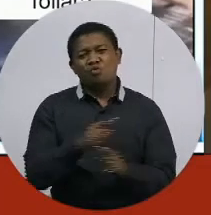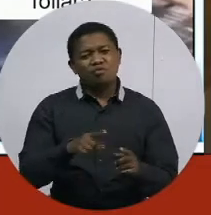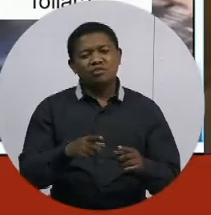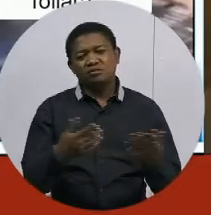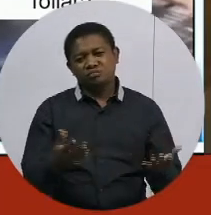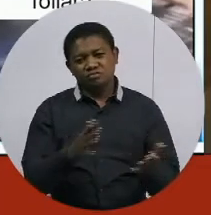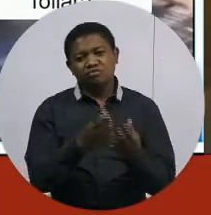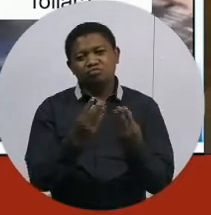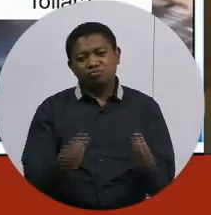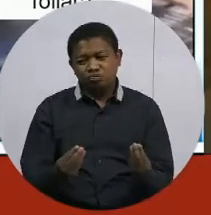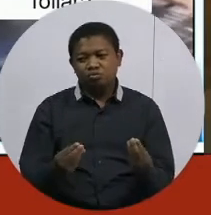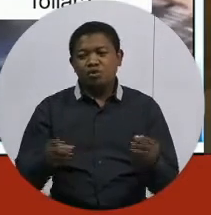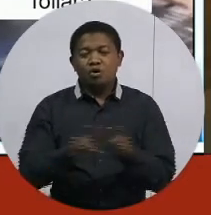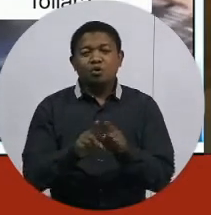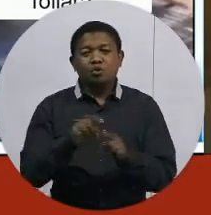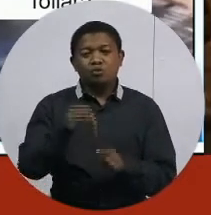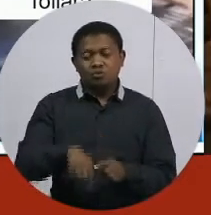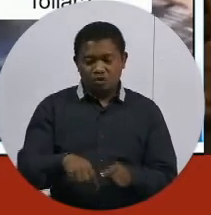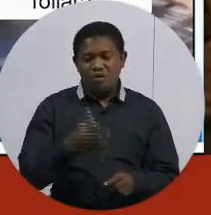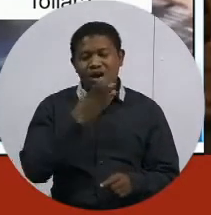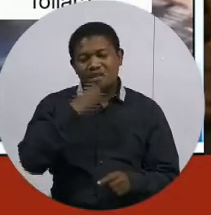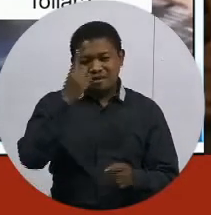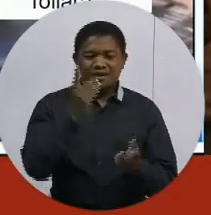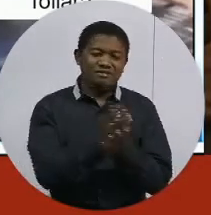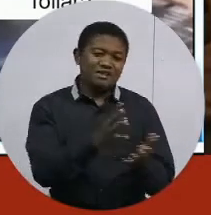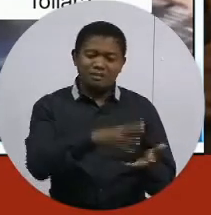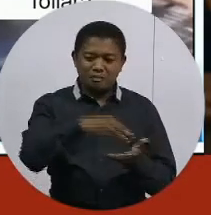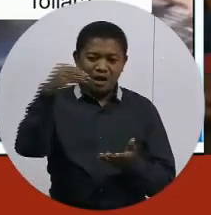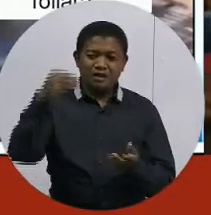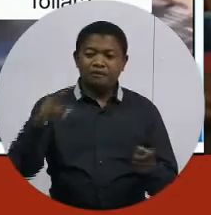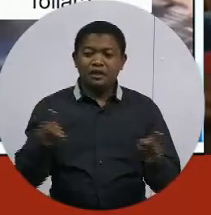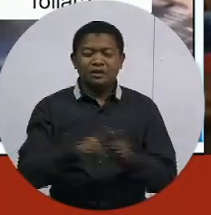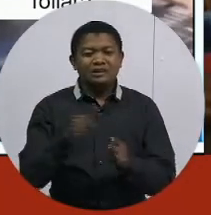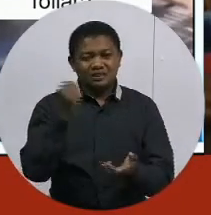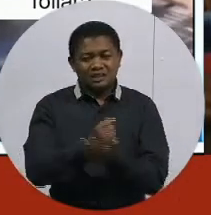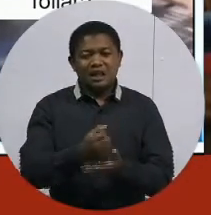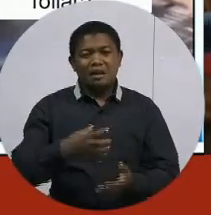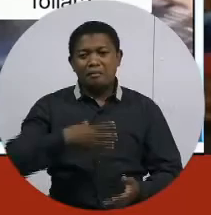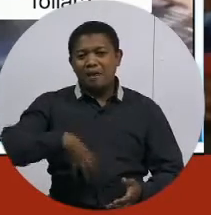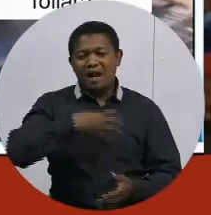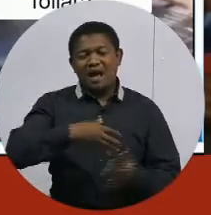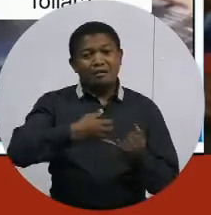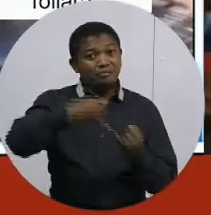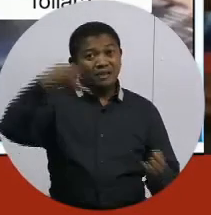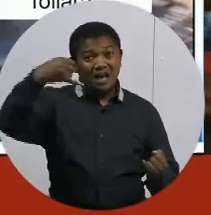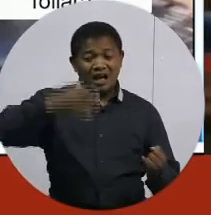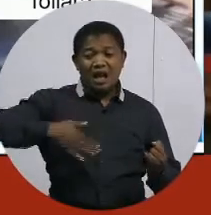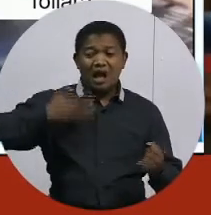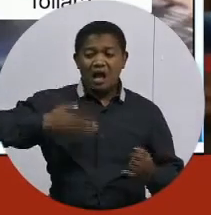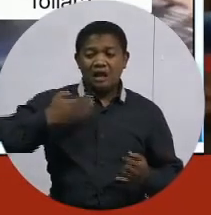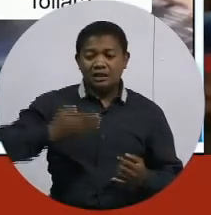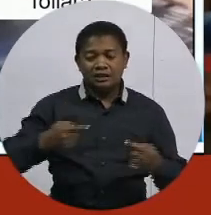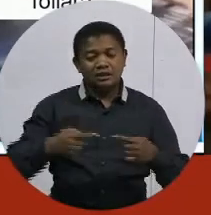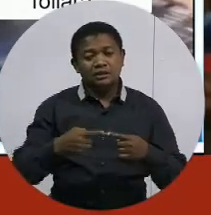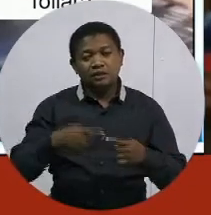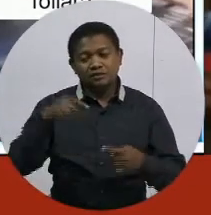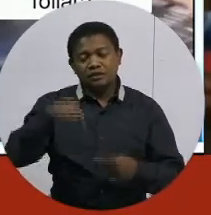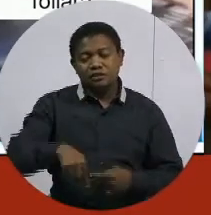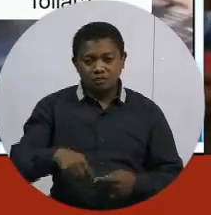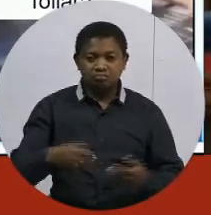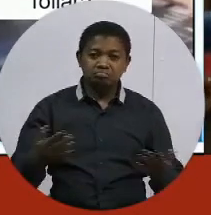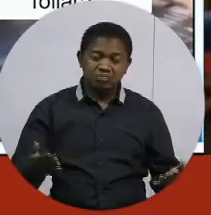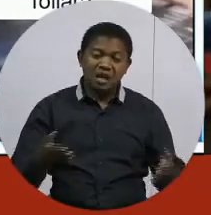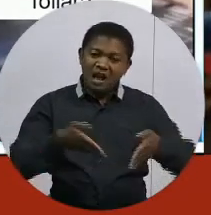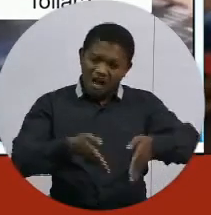ty lahatsandrananahary maharary ty saraka manay nefa lalandraiky